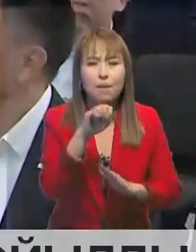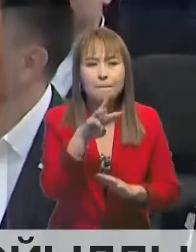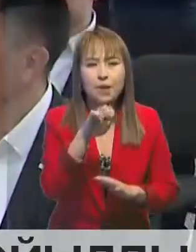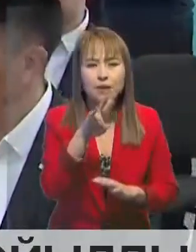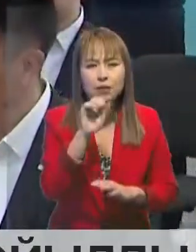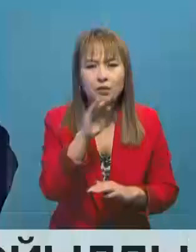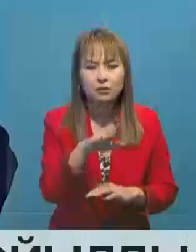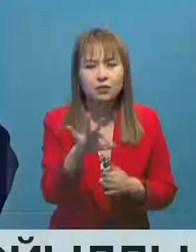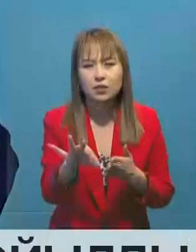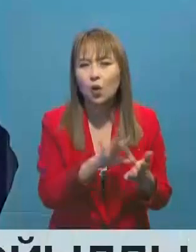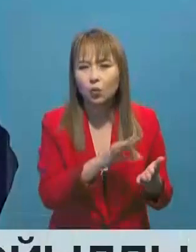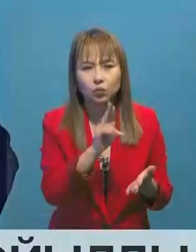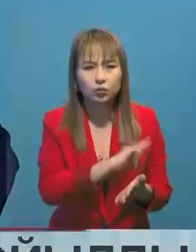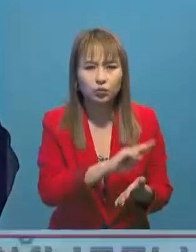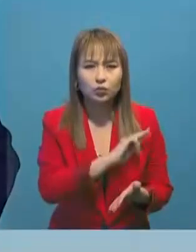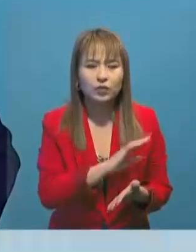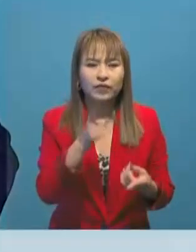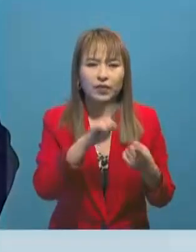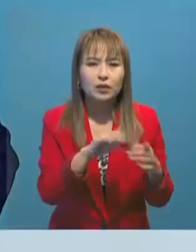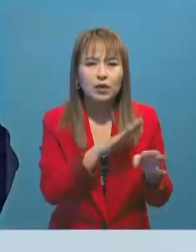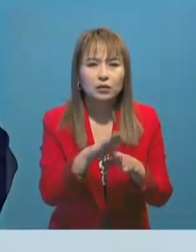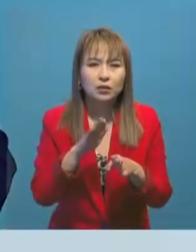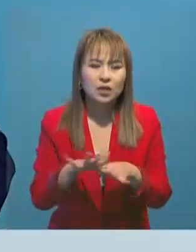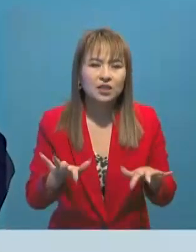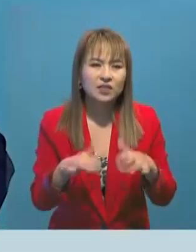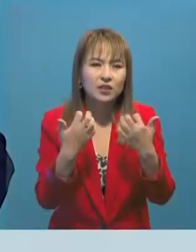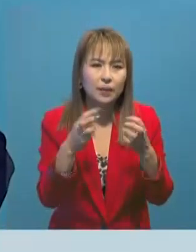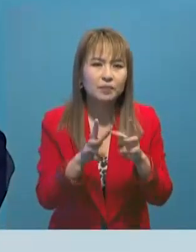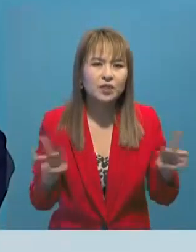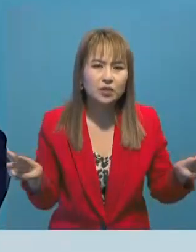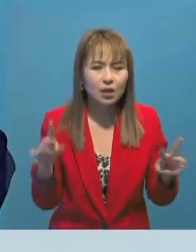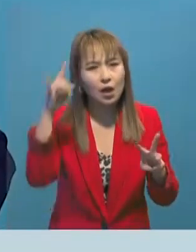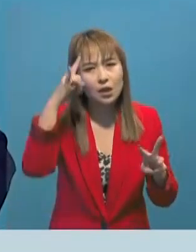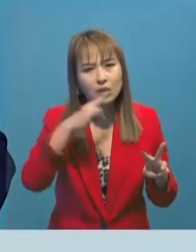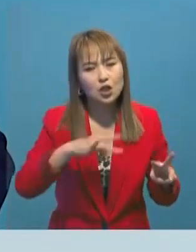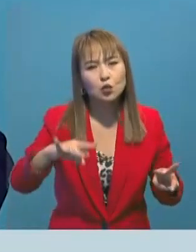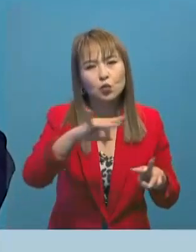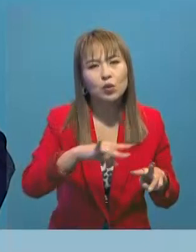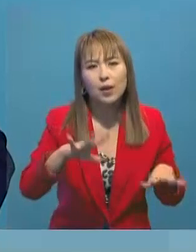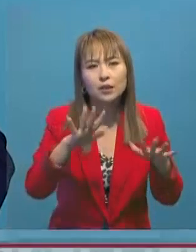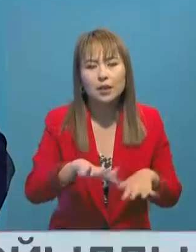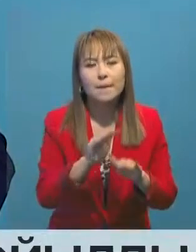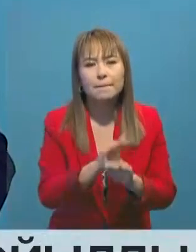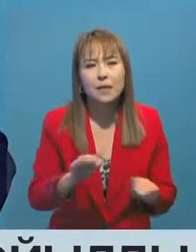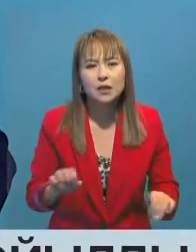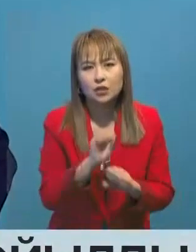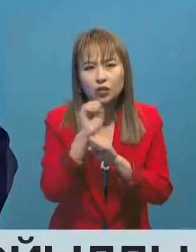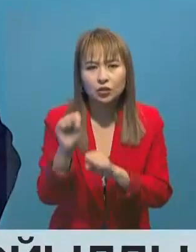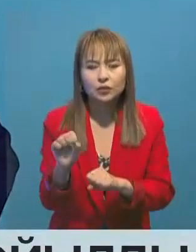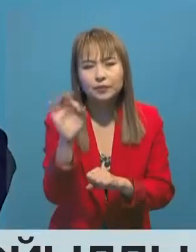шұғыл қызметінің іске асуы бойынша цифрлық министрлікпен және Қазақстан Республикасының балалардың құқығын қорғау